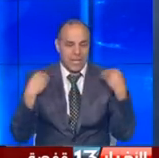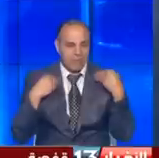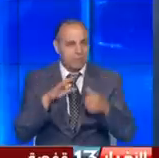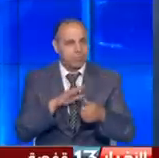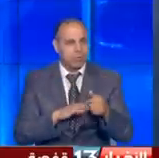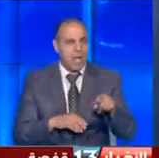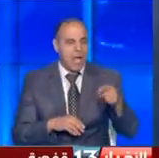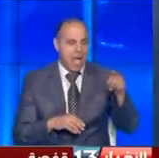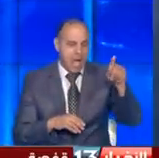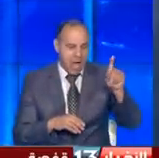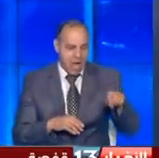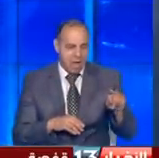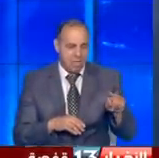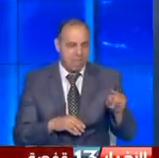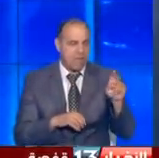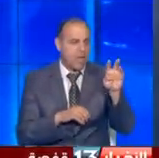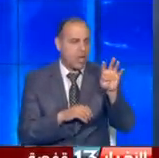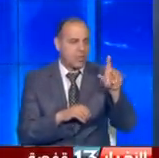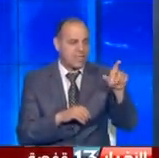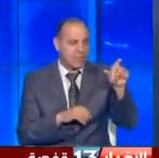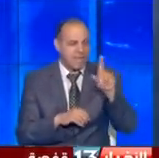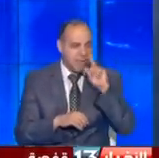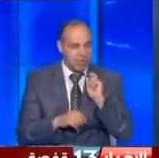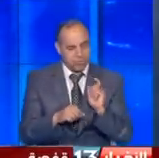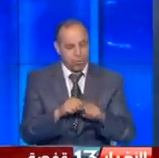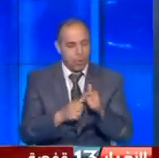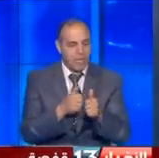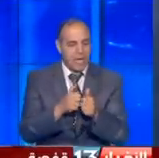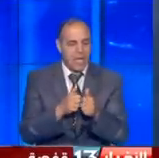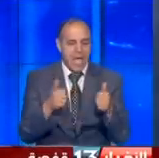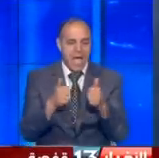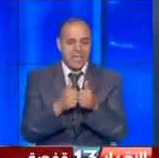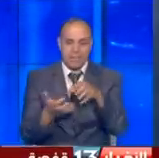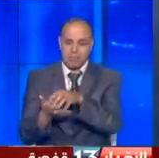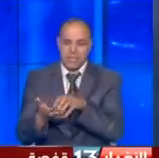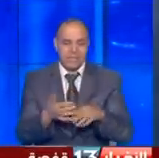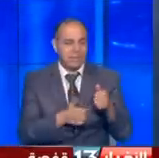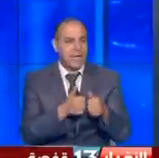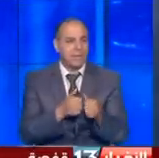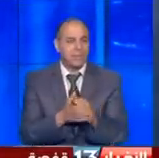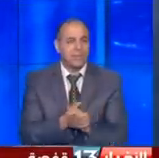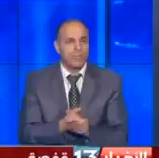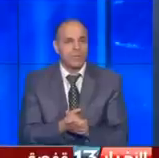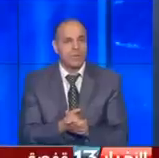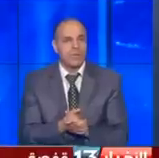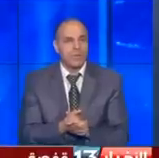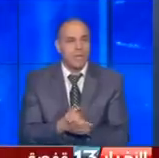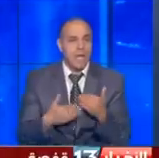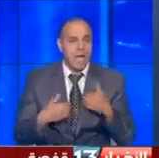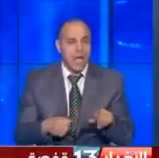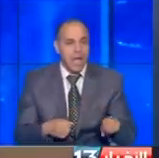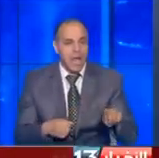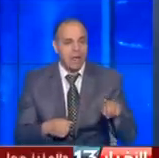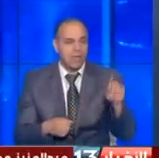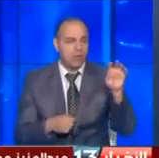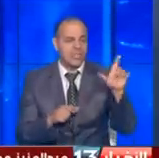لها 1047 تلميذا وتلميذه ب 11 مركز امتحان. عن